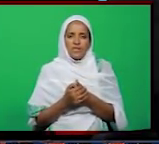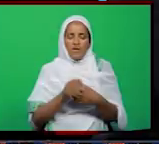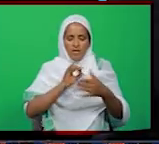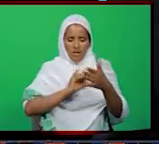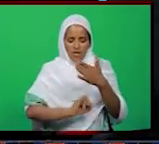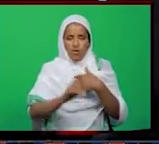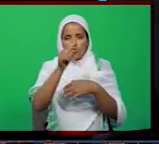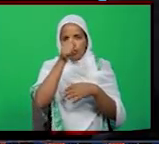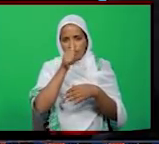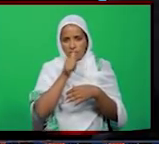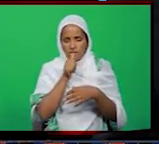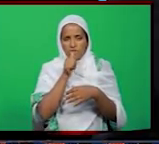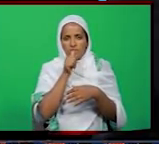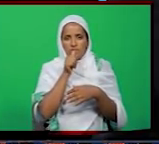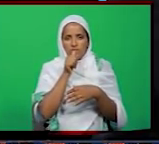የልደቷ ምስጢር